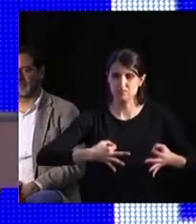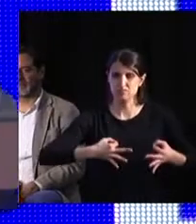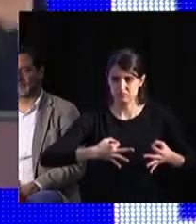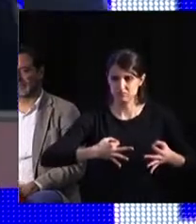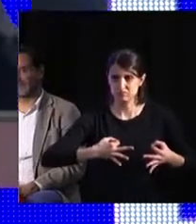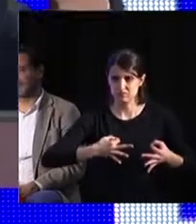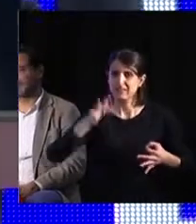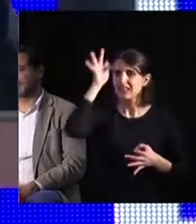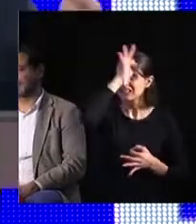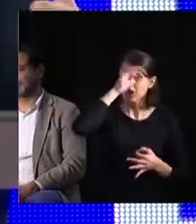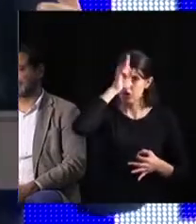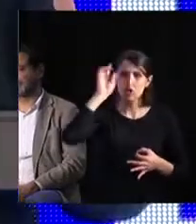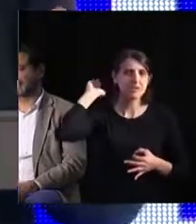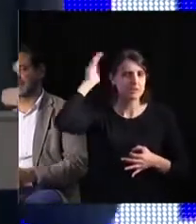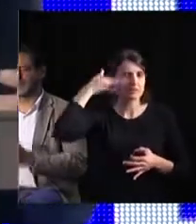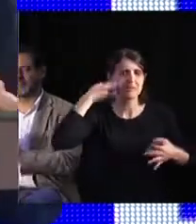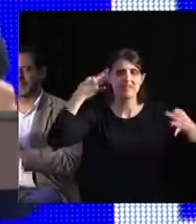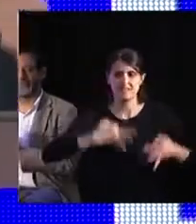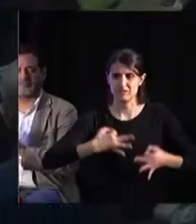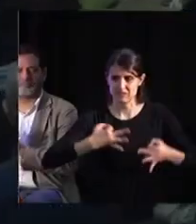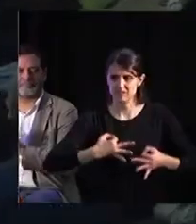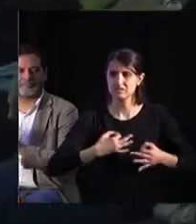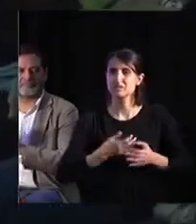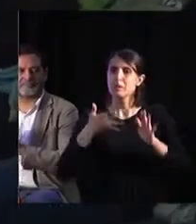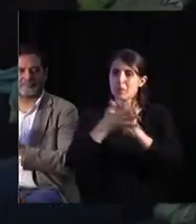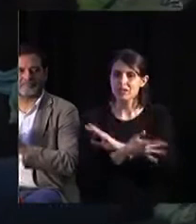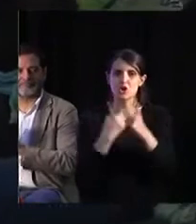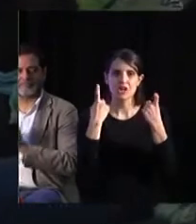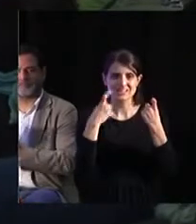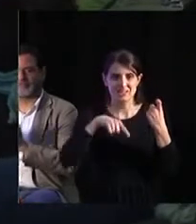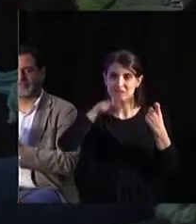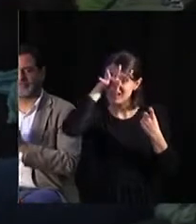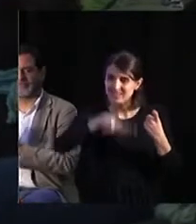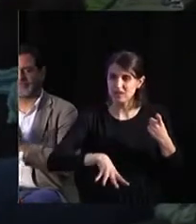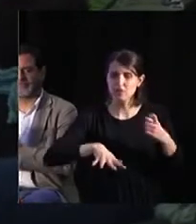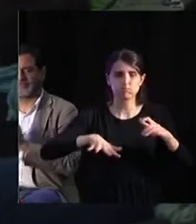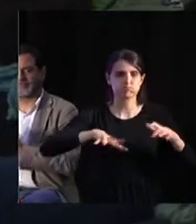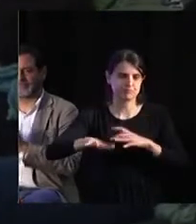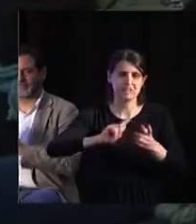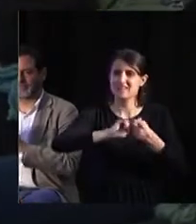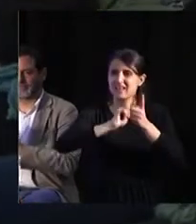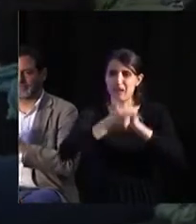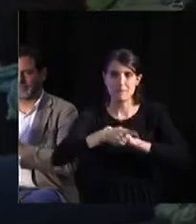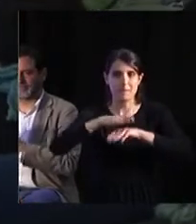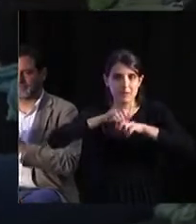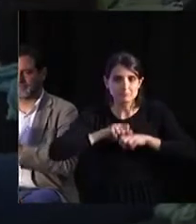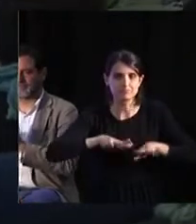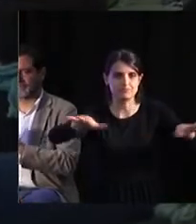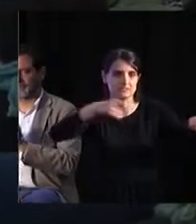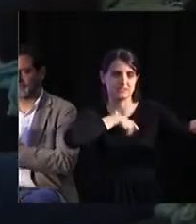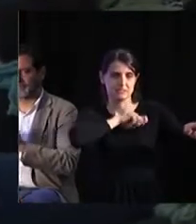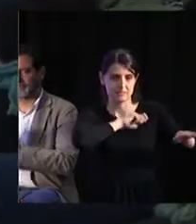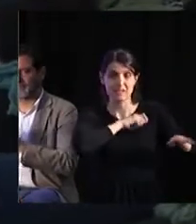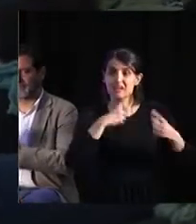I per això volem fer una sacsejada democràtica a Catalunya que arribi a tota Espanya. I per això us necessitem a vosaltres,